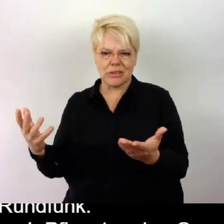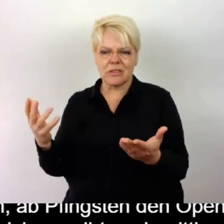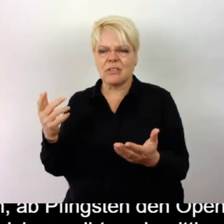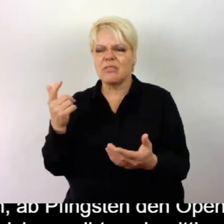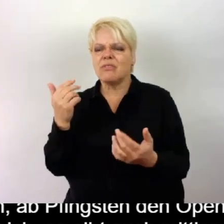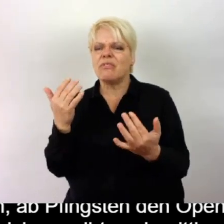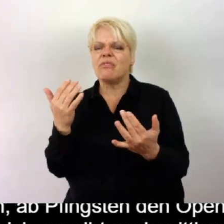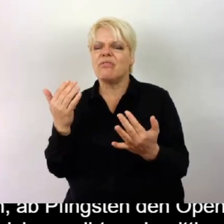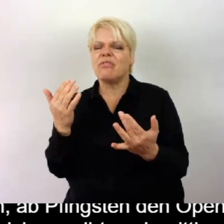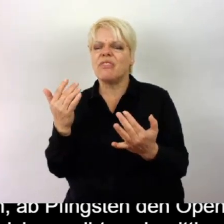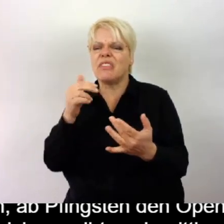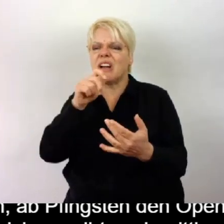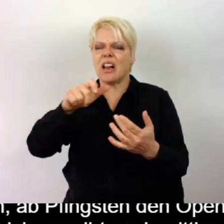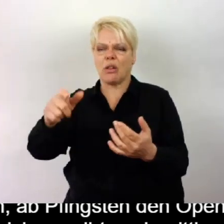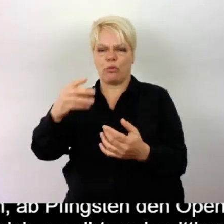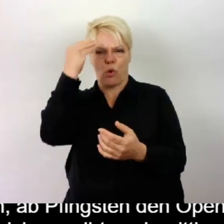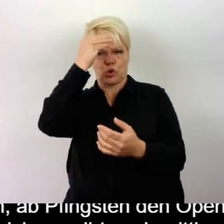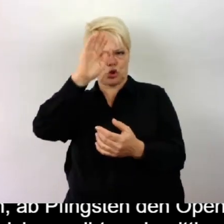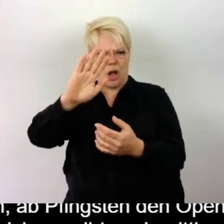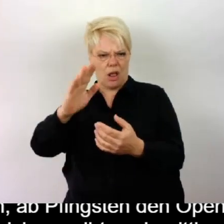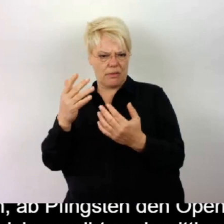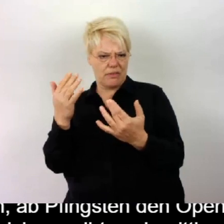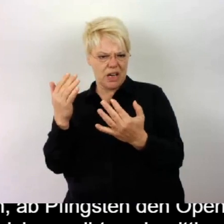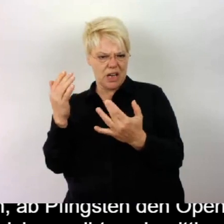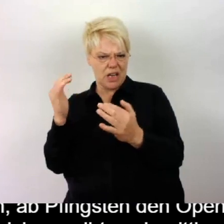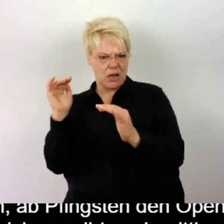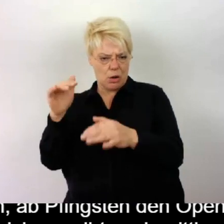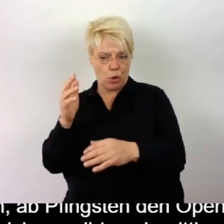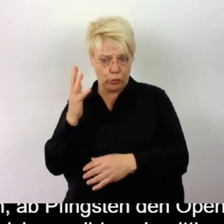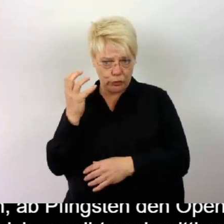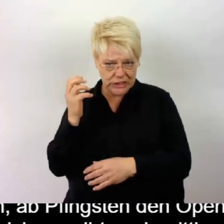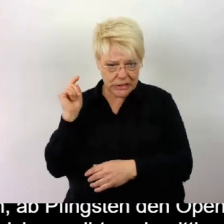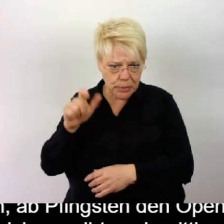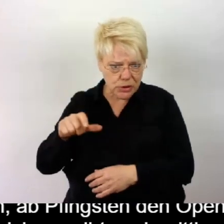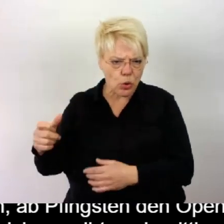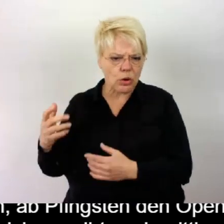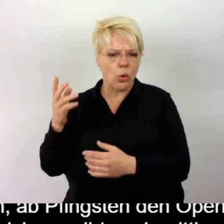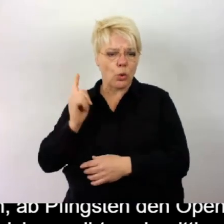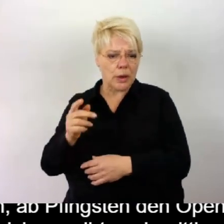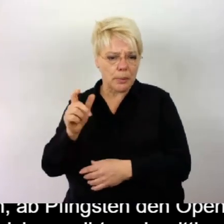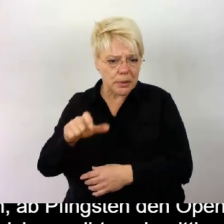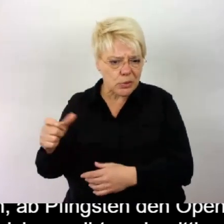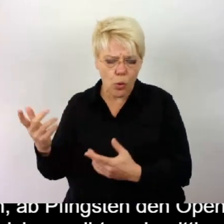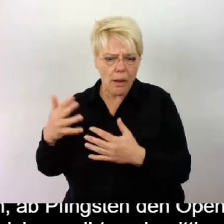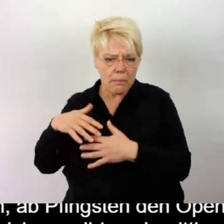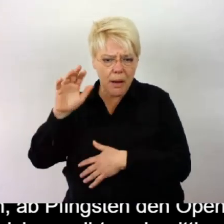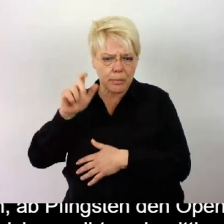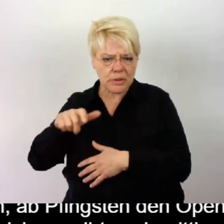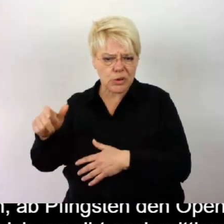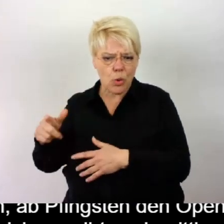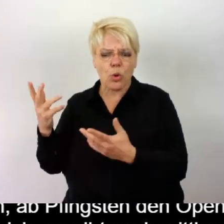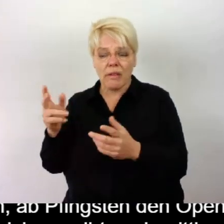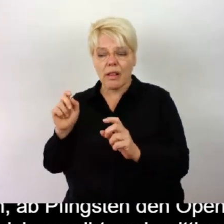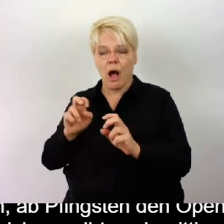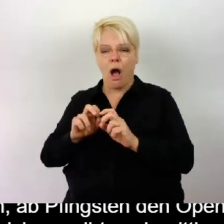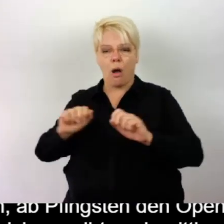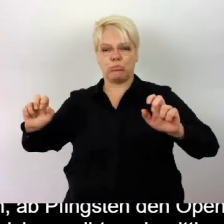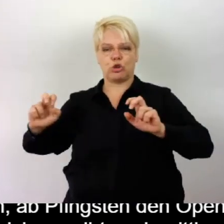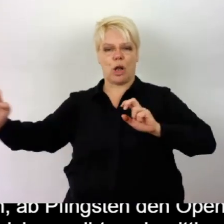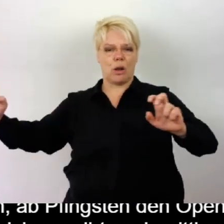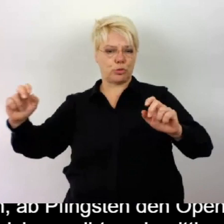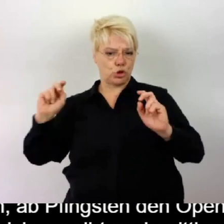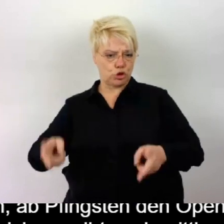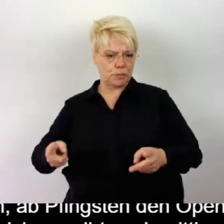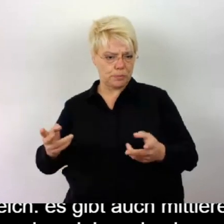Staatsregierung abklären und mit den Hygienekonzepten jeweils hinterlegen. Und es ist vollkommen klar, außen ist einfacher als innen, zumal im Sommer statt im Herbst oder